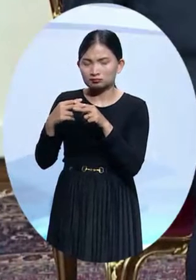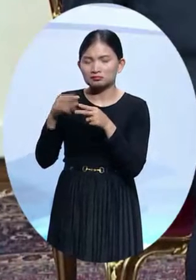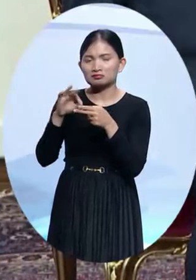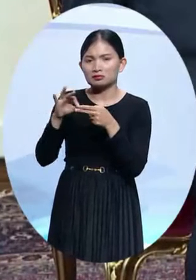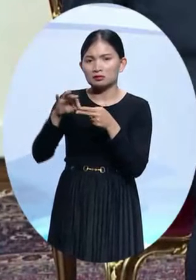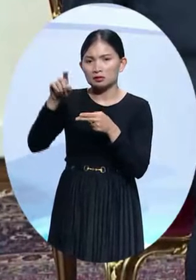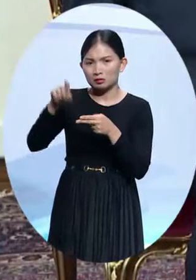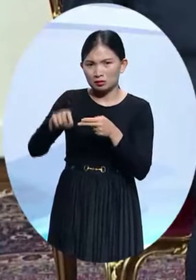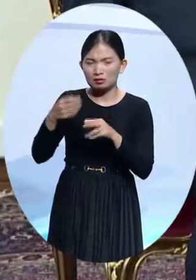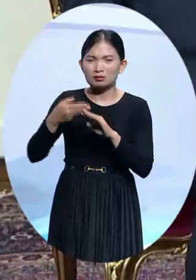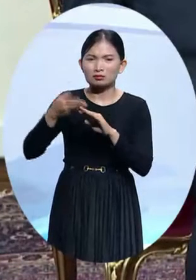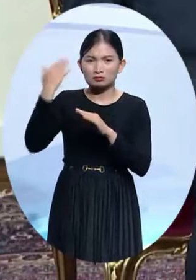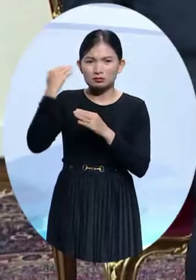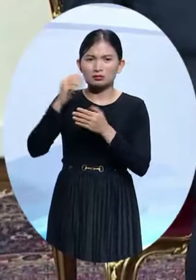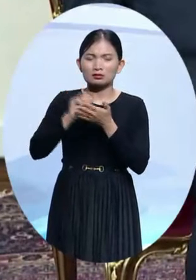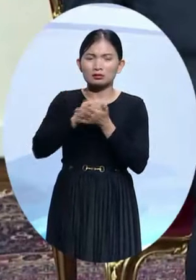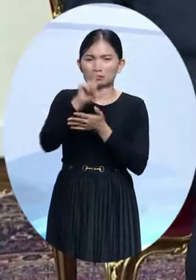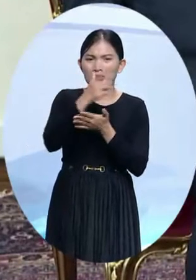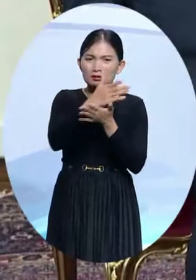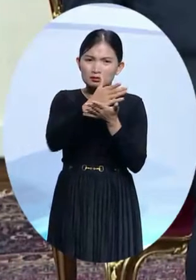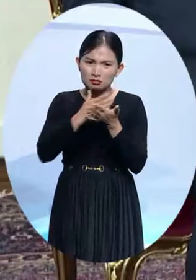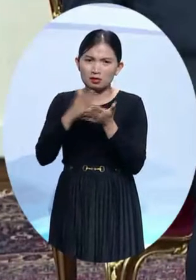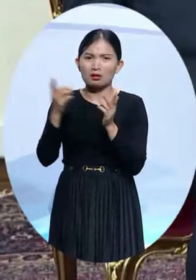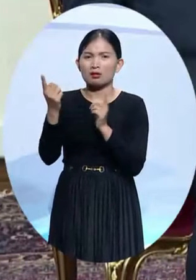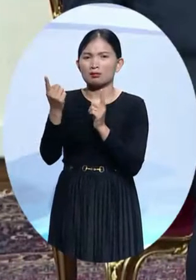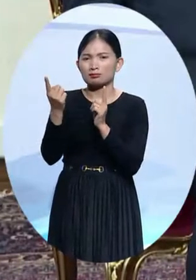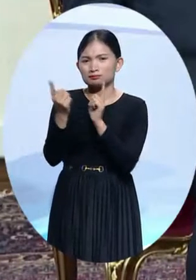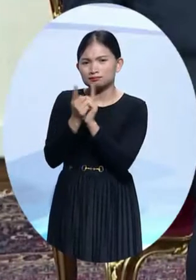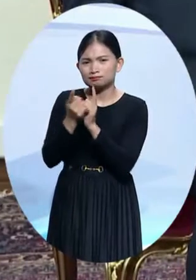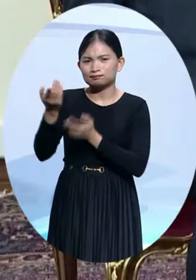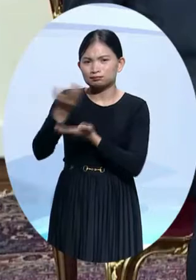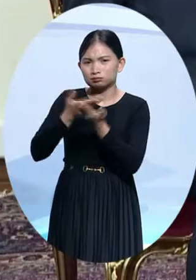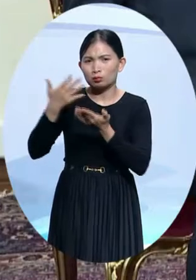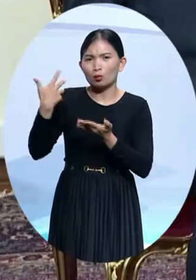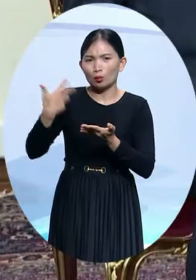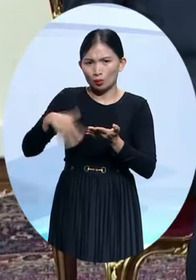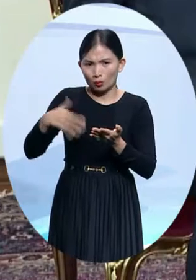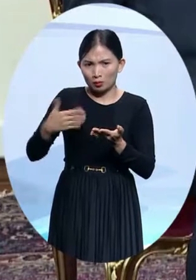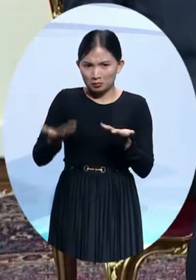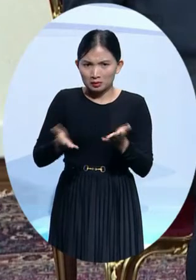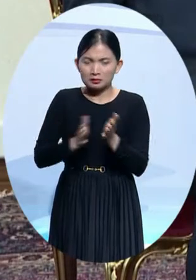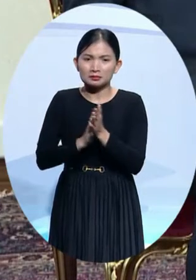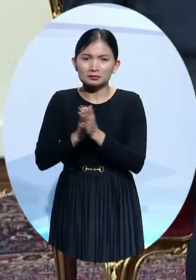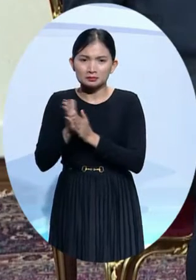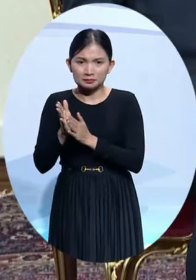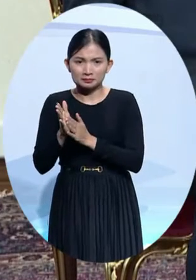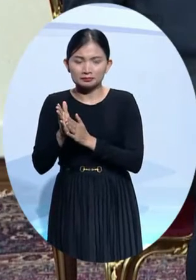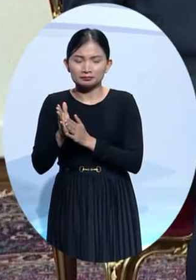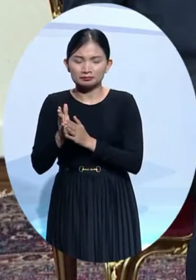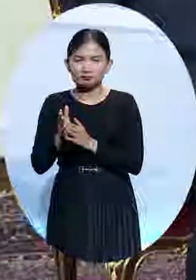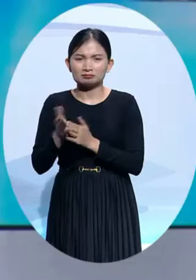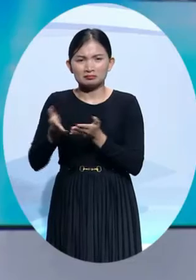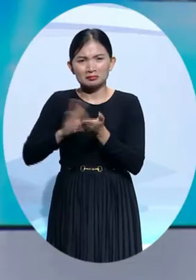tại Tehran vào giữa tháng 7 vừa rồi. Bên cạnh đó, họ cũng liên tục có các cuộc điện đàm trong nhiều tháng trở lại đây.